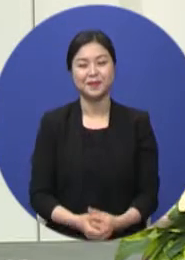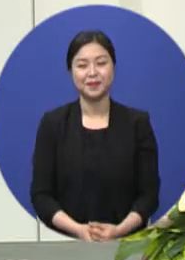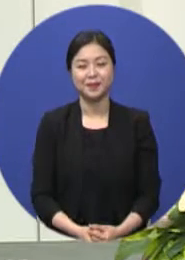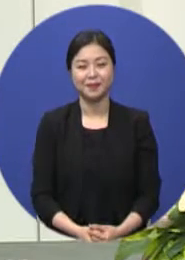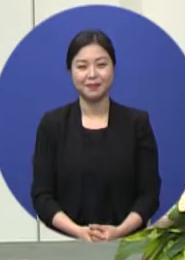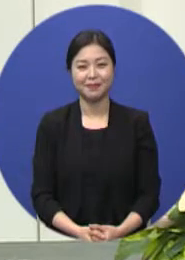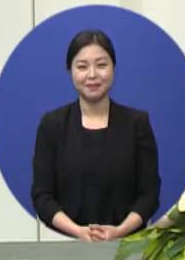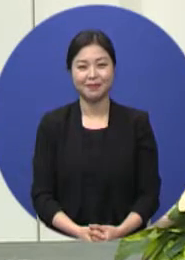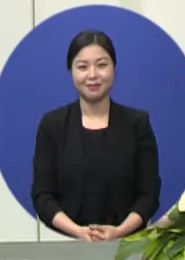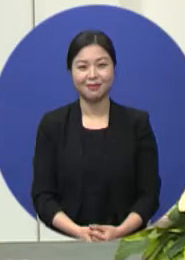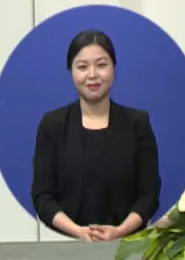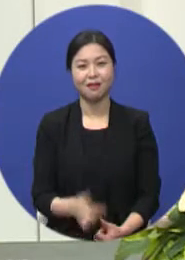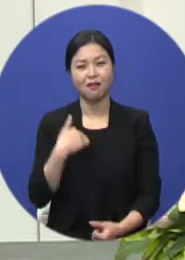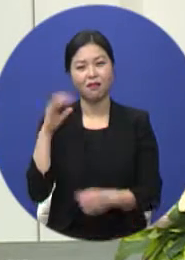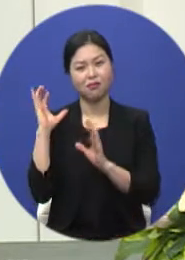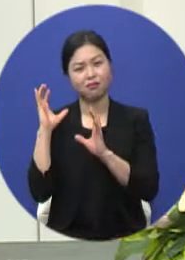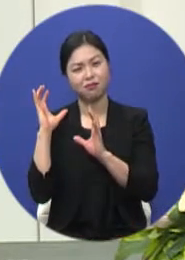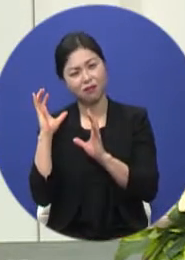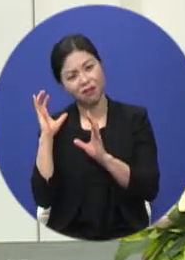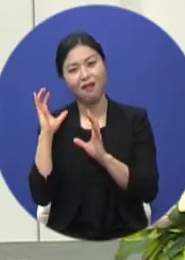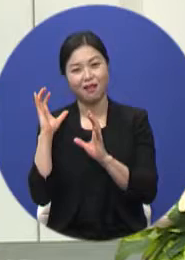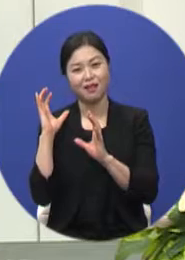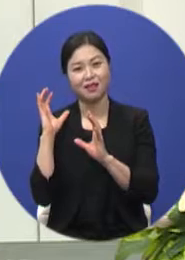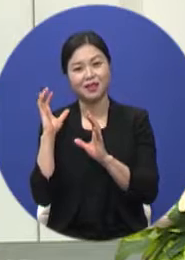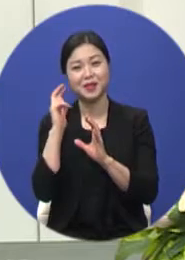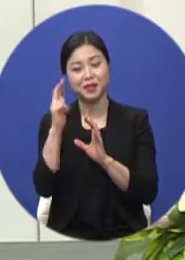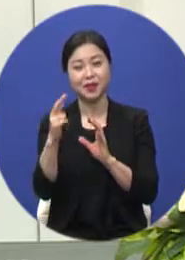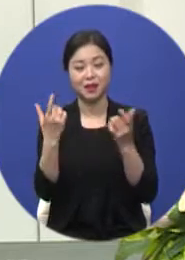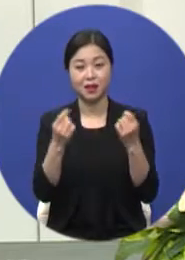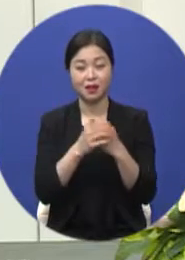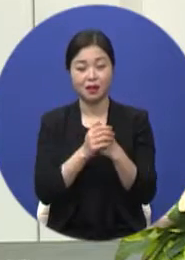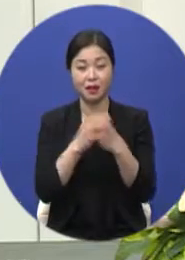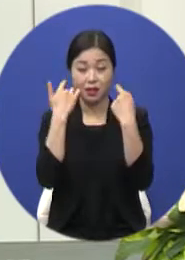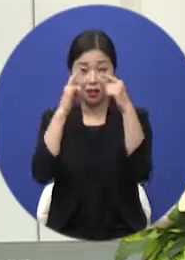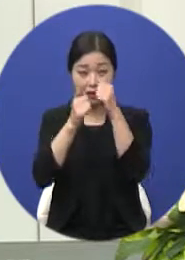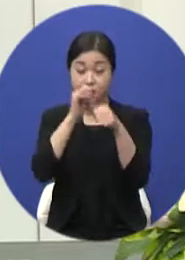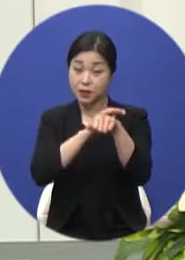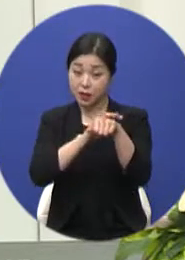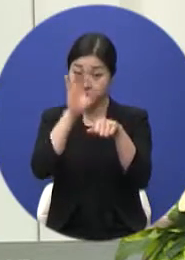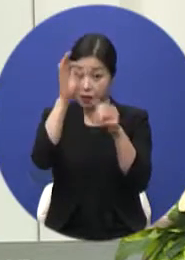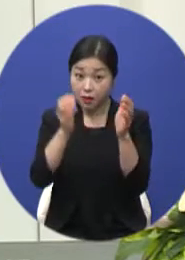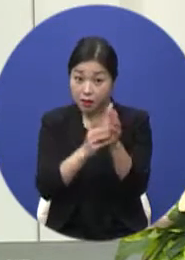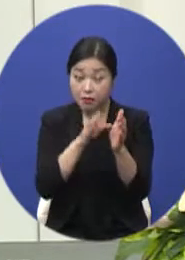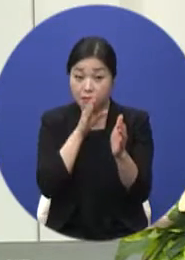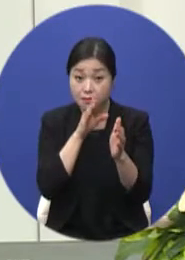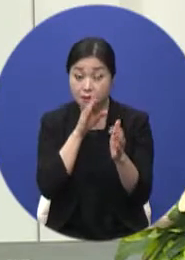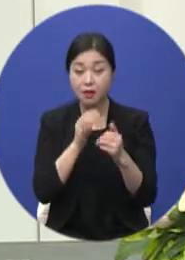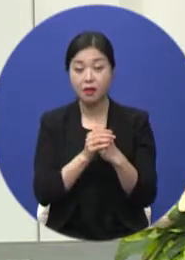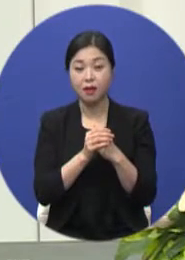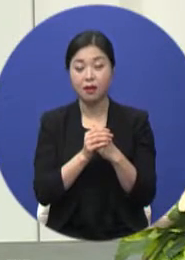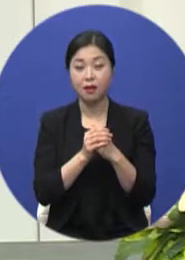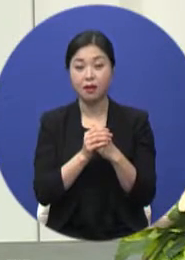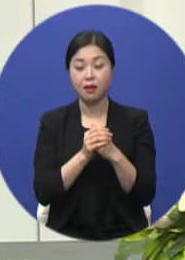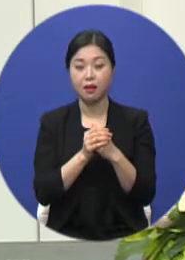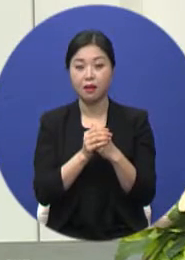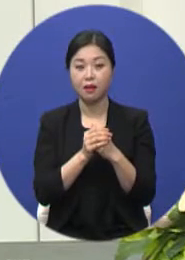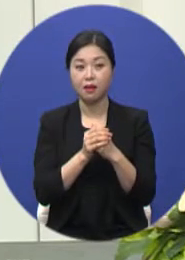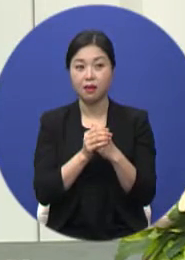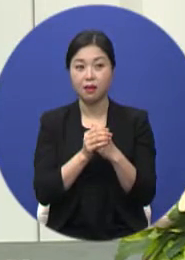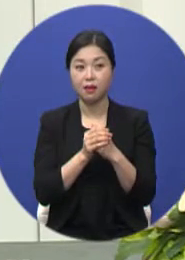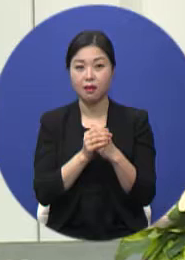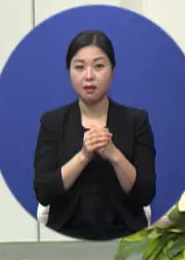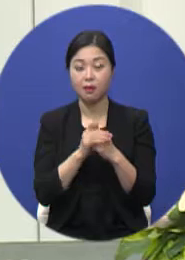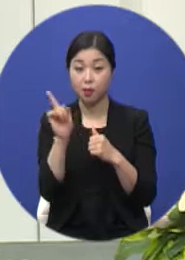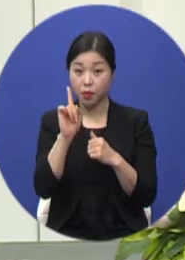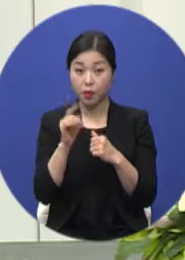그러니까요. 어깨가 상당히 무거우실 것 같아요. 아니, 그러면 수능은 잘 봤어요? 학교는 어떻게 됩니까? 네,